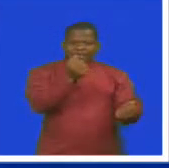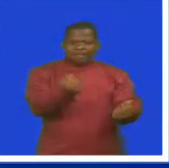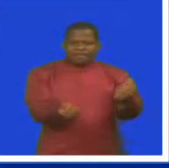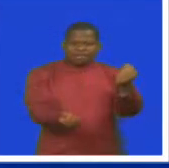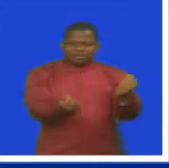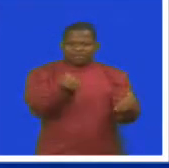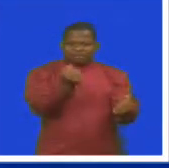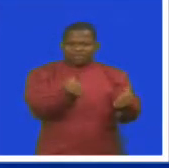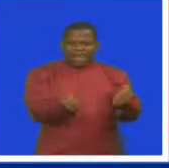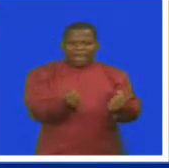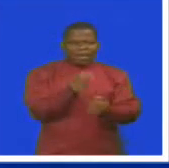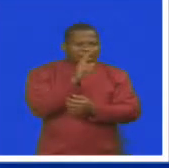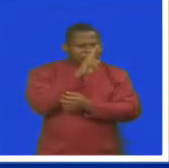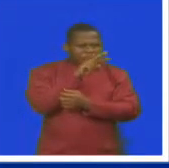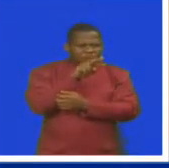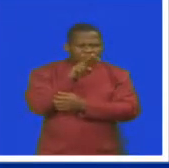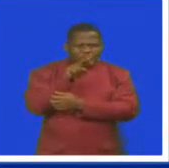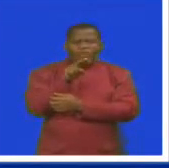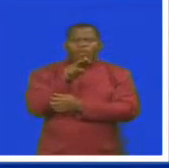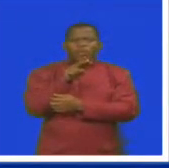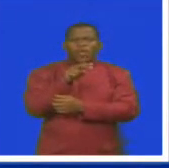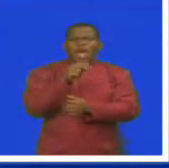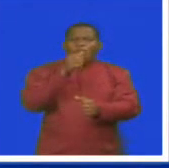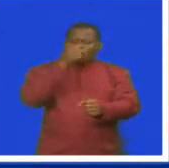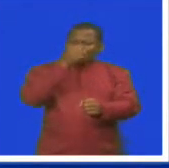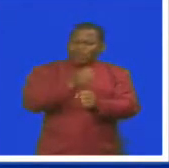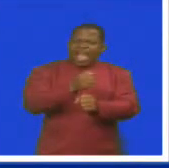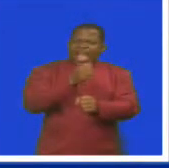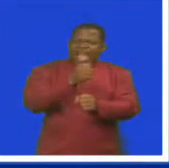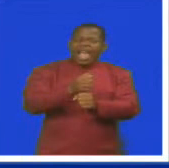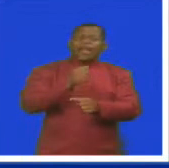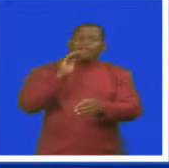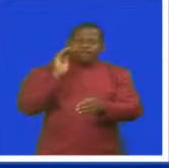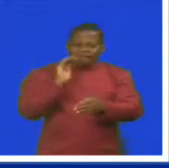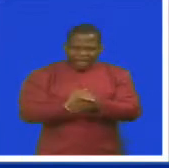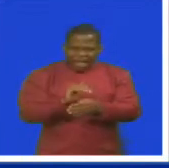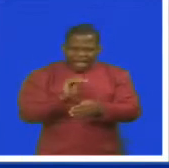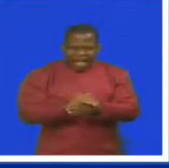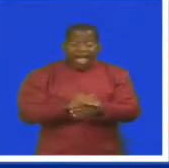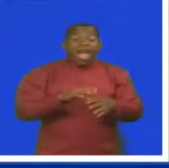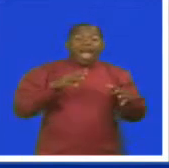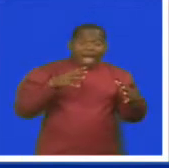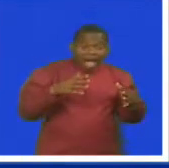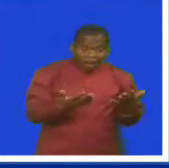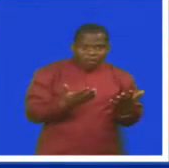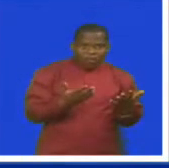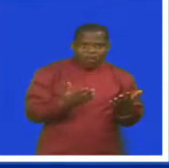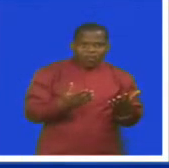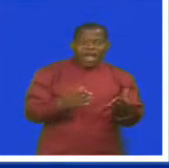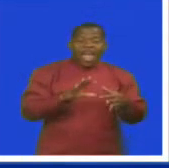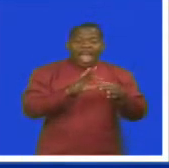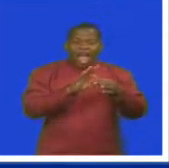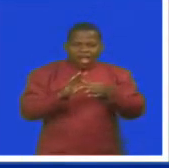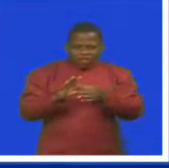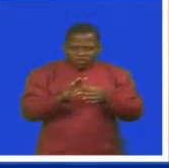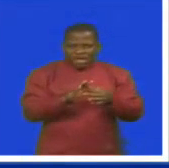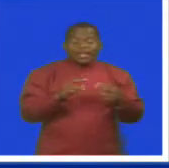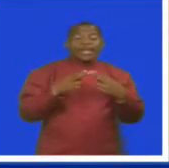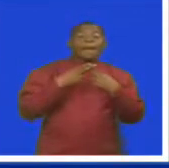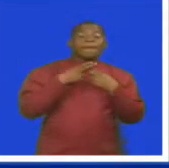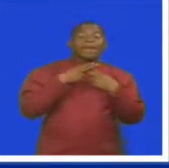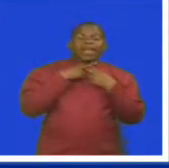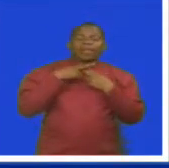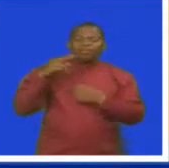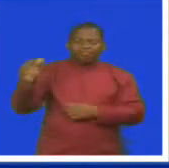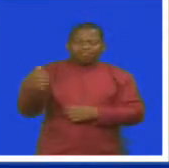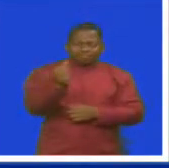ngoku engage ama private attorneys. Again, there is no bar to that. Kepha lo mcondisi ngisho lokho knowing